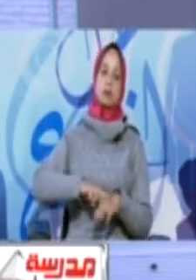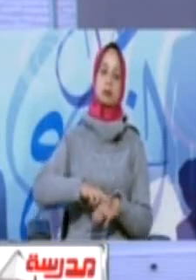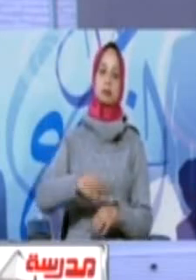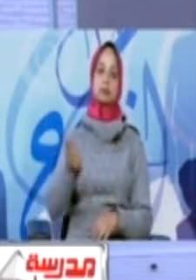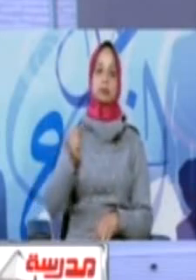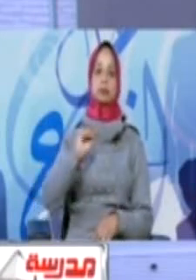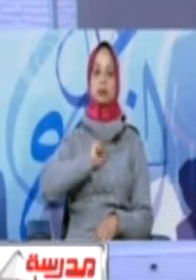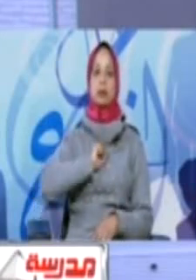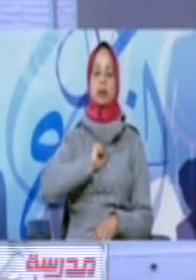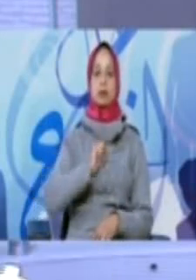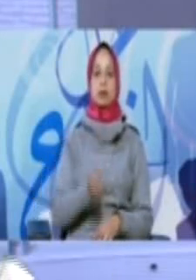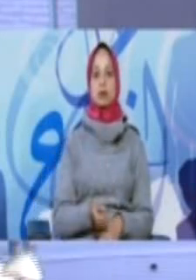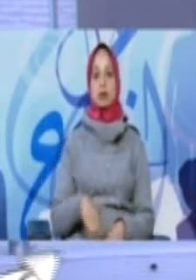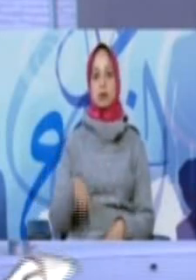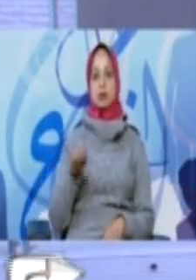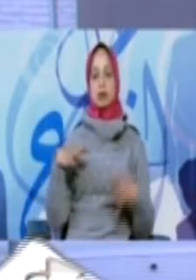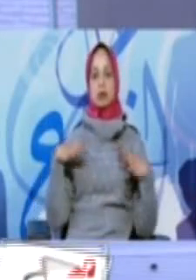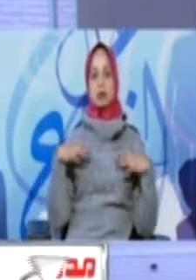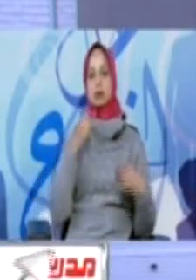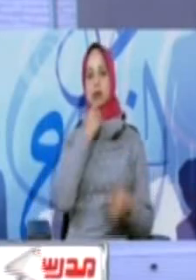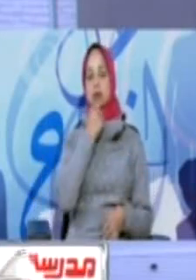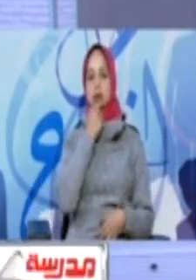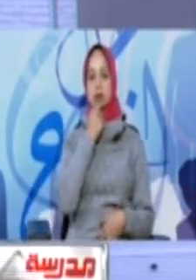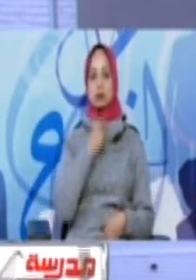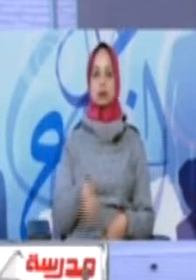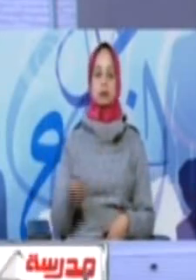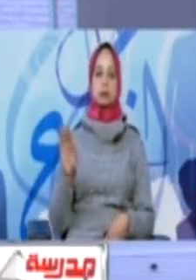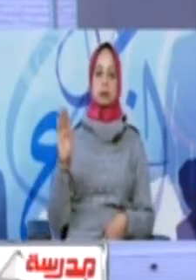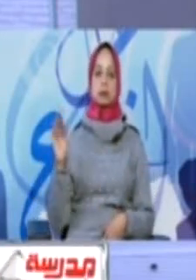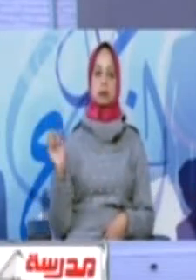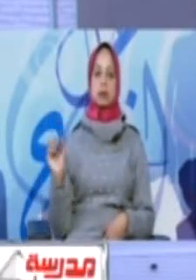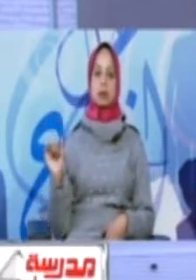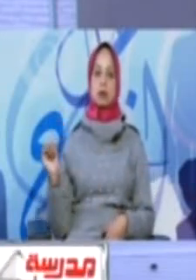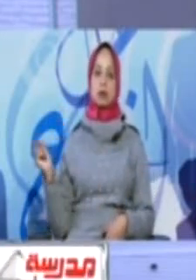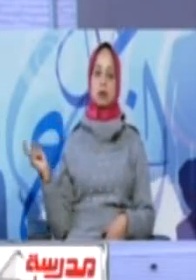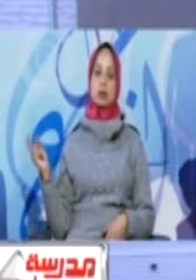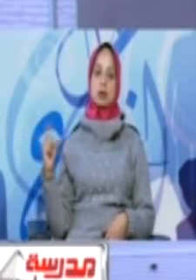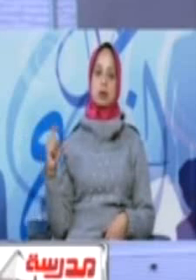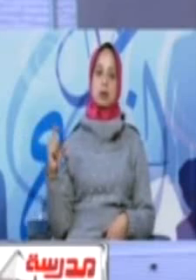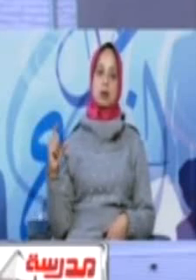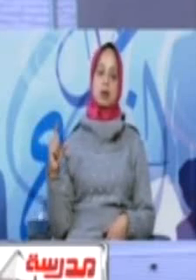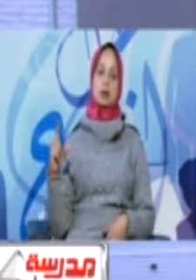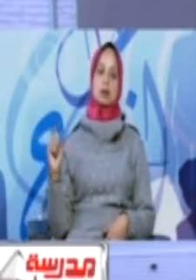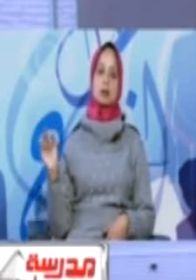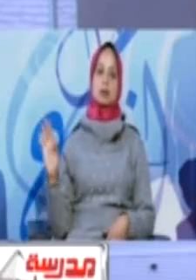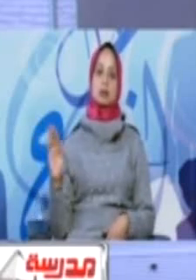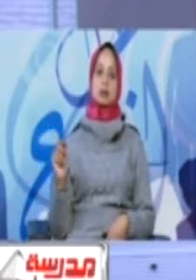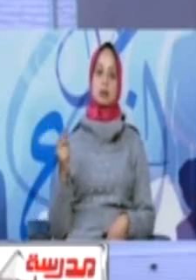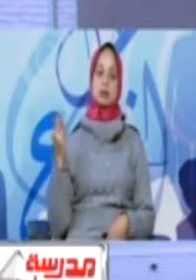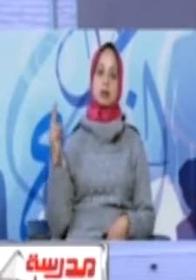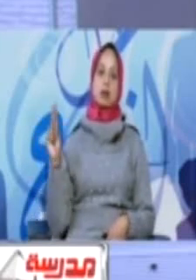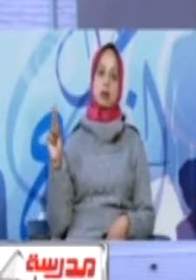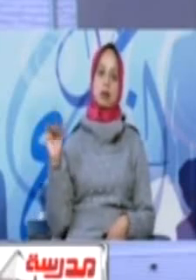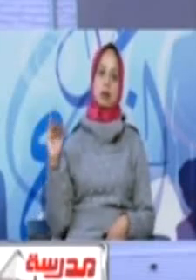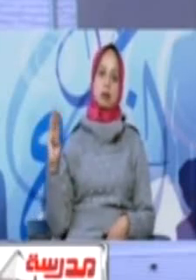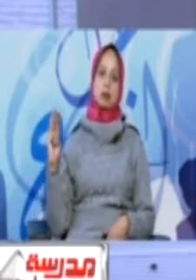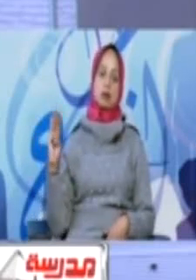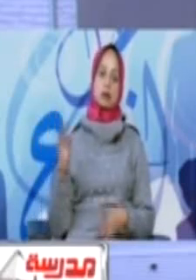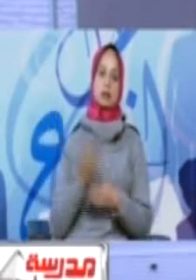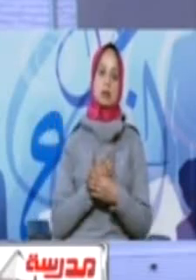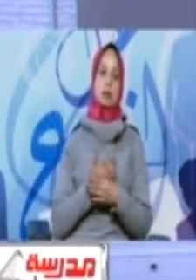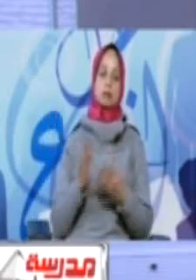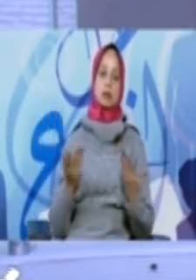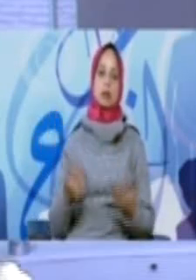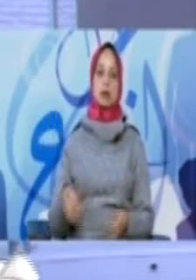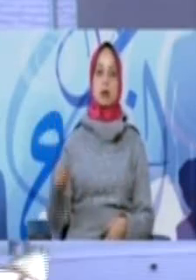او طبعا حصل لها تعديل السنة دي في كتاب المدرسة، قالوا عليها انطفأت جذوة الحركة الوطنية.